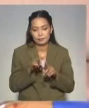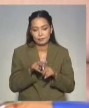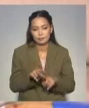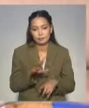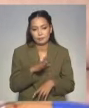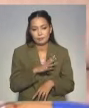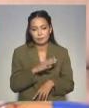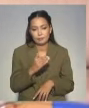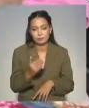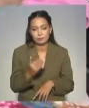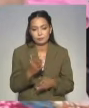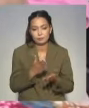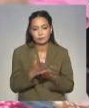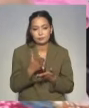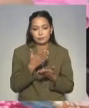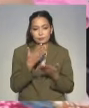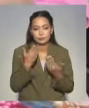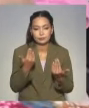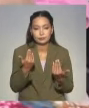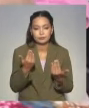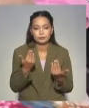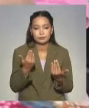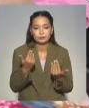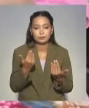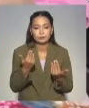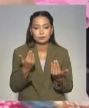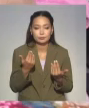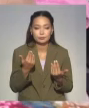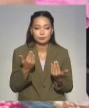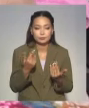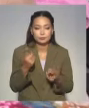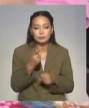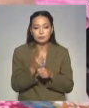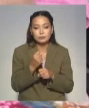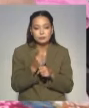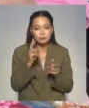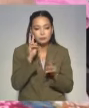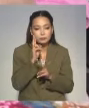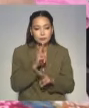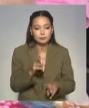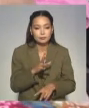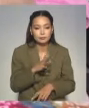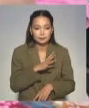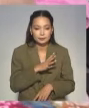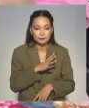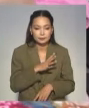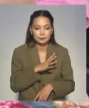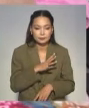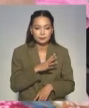10 мың теңге деді. Сол кезде не істерімді білмедім да. Сындеген